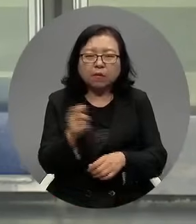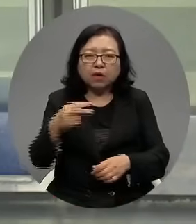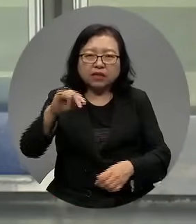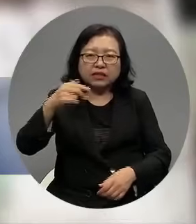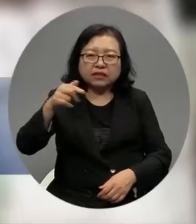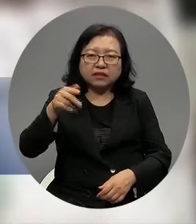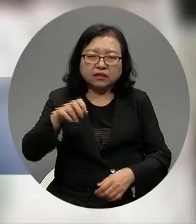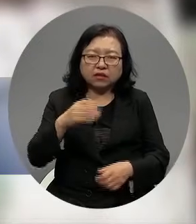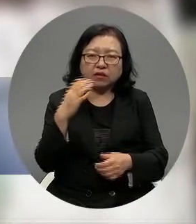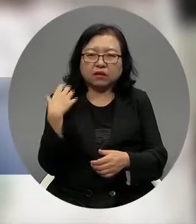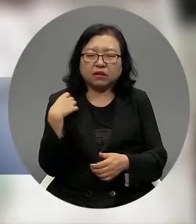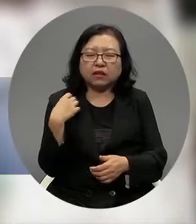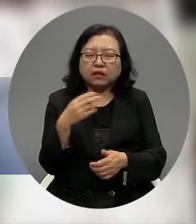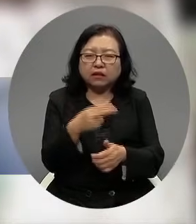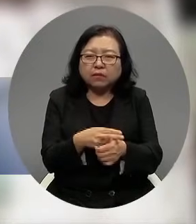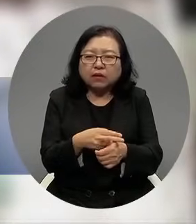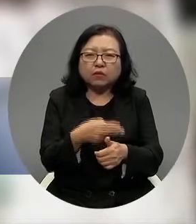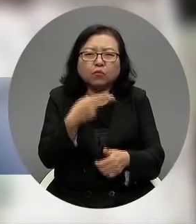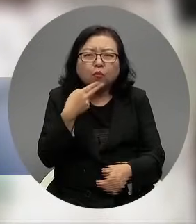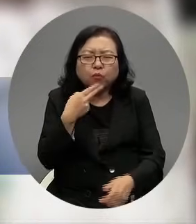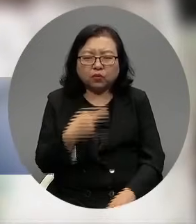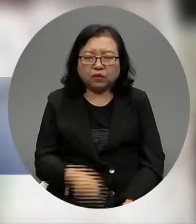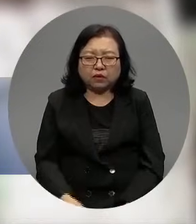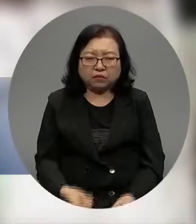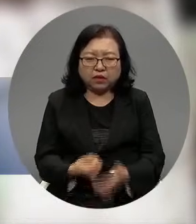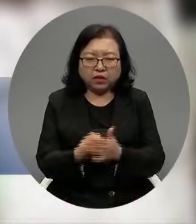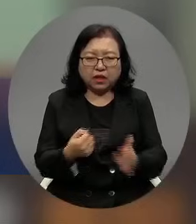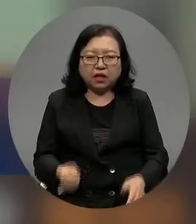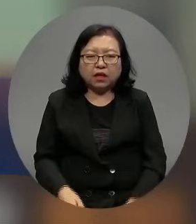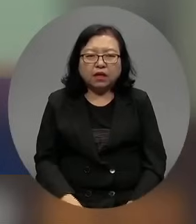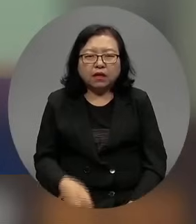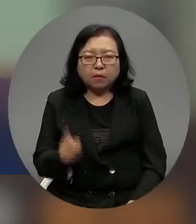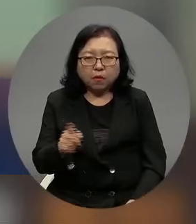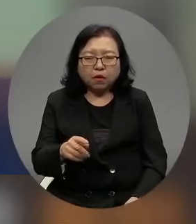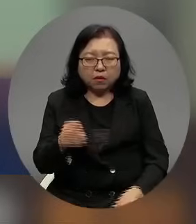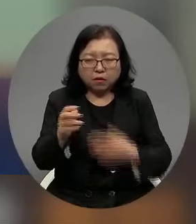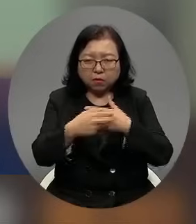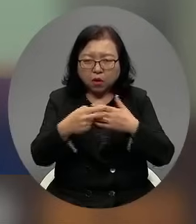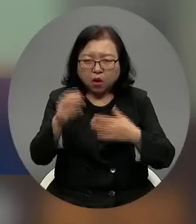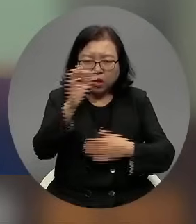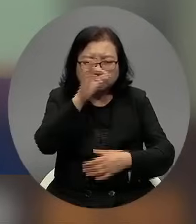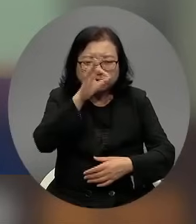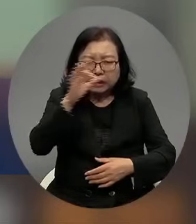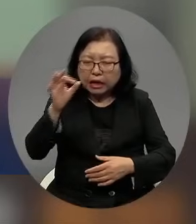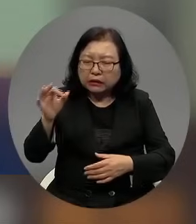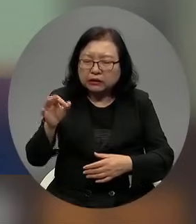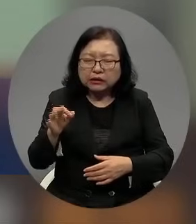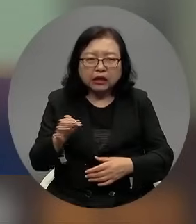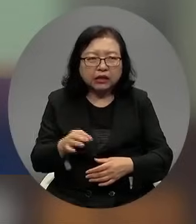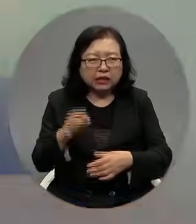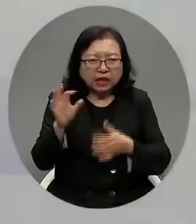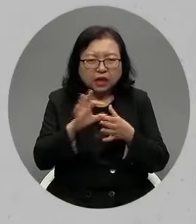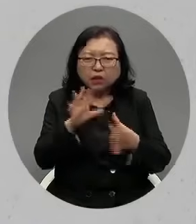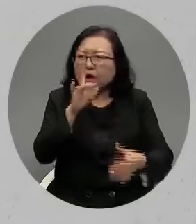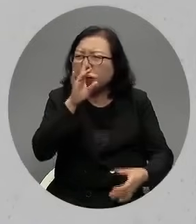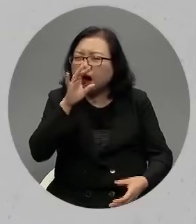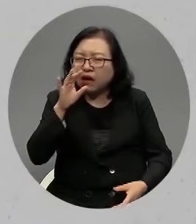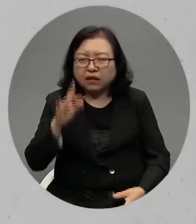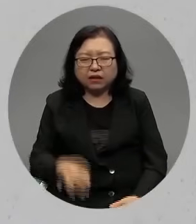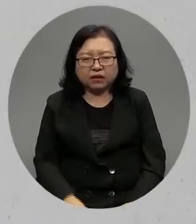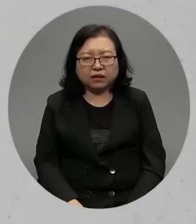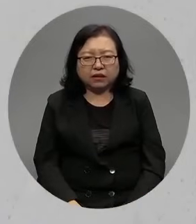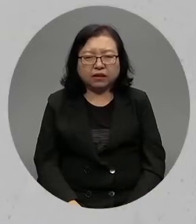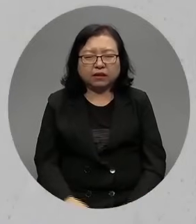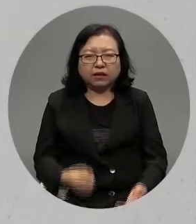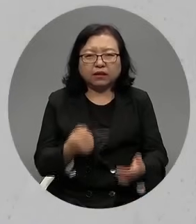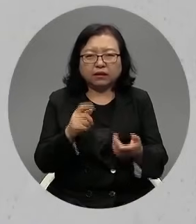갔다가 선정하는데 그냥 선정이 안 되니까는 계속 타 병원에 이제 진료 받을 수 있는 병원을 갖다 찾는 거죠. 이에